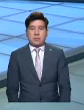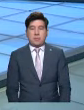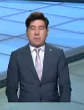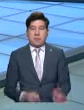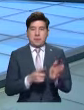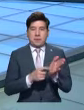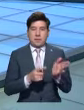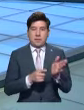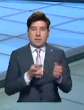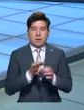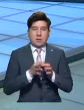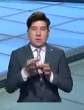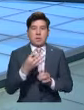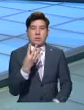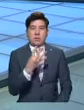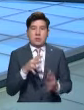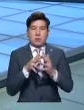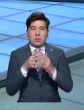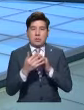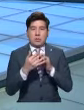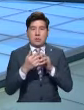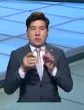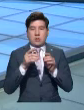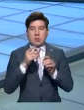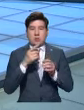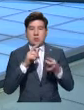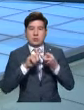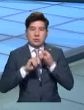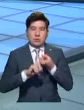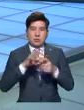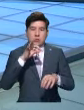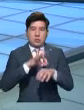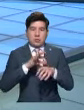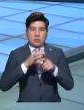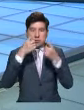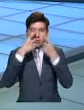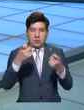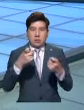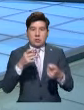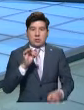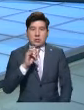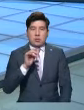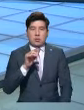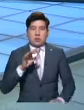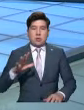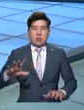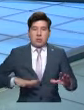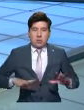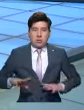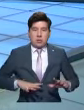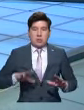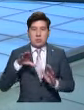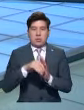Қарағанды облысында 4 ауылда карантин жарияланды. Жылқының эпизоотиялық лимфангит ауруы Қарқаралы, Бұқаржырау